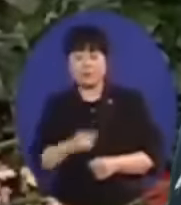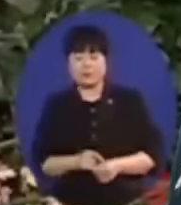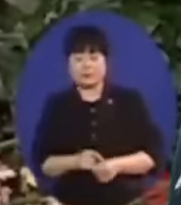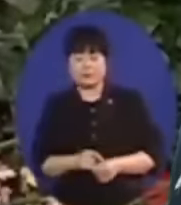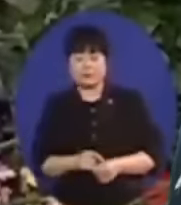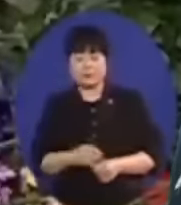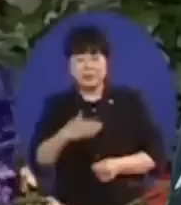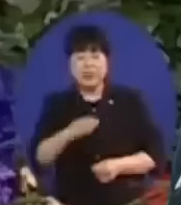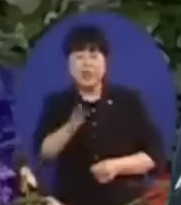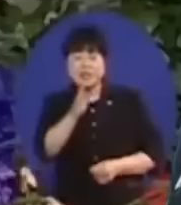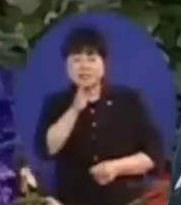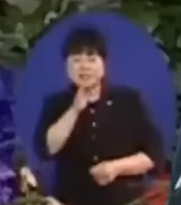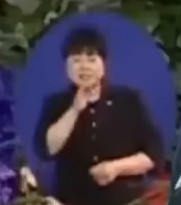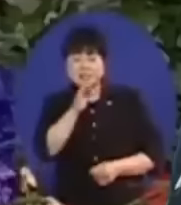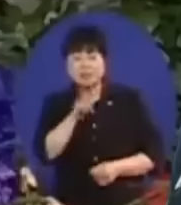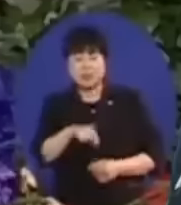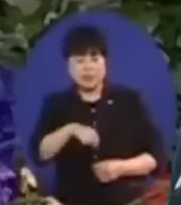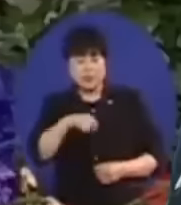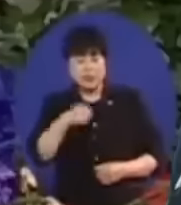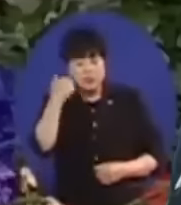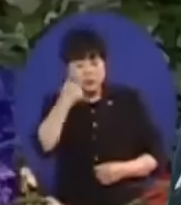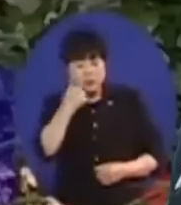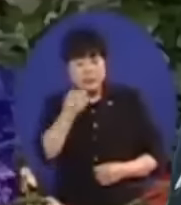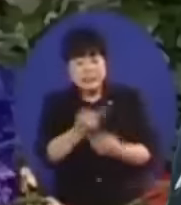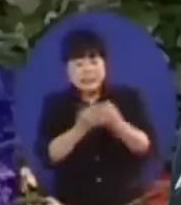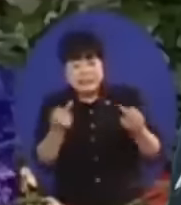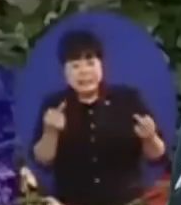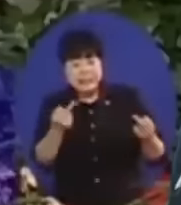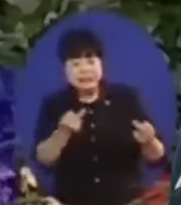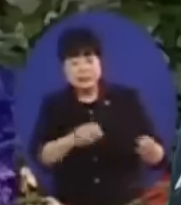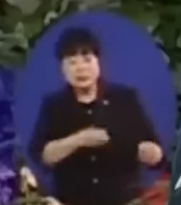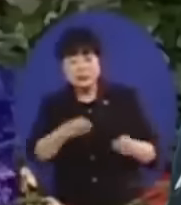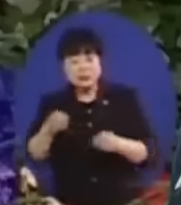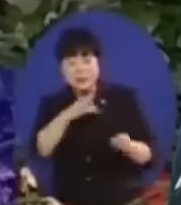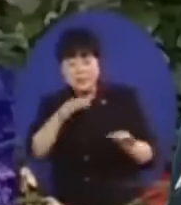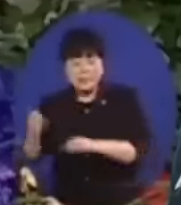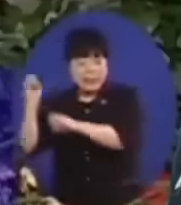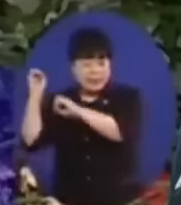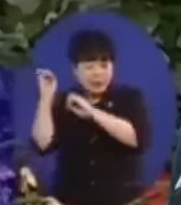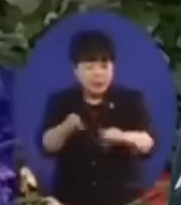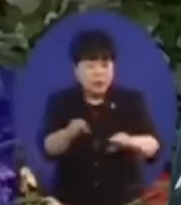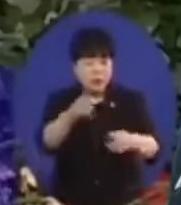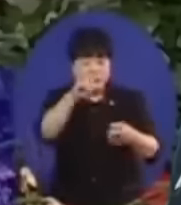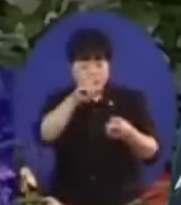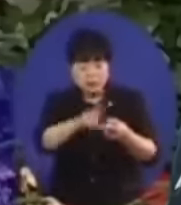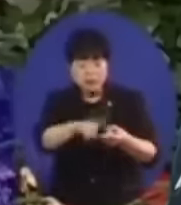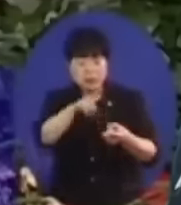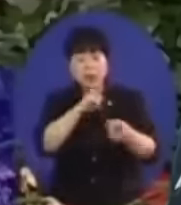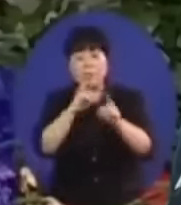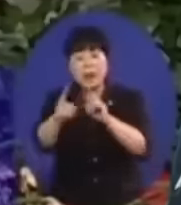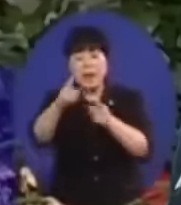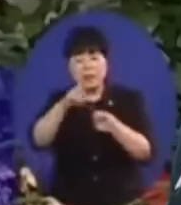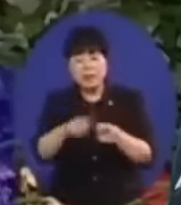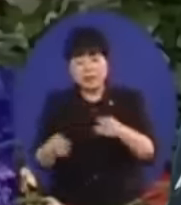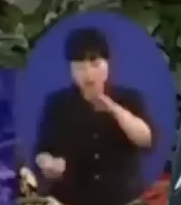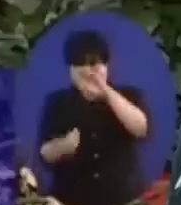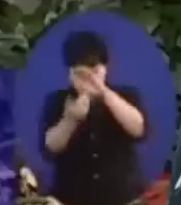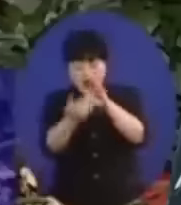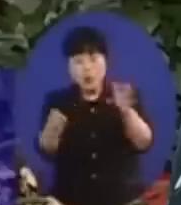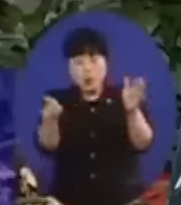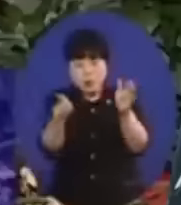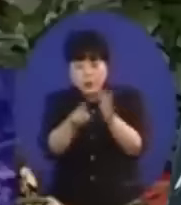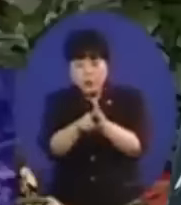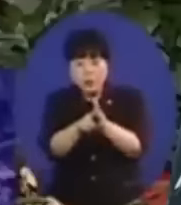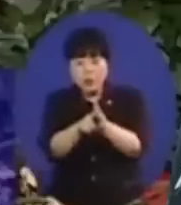24절에 내가 진실로 너희에게 이르노니 누구든지 이 산들을 들려 바다에 던지라 하며 그 말하는 것이 이루어질 줄